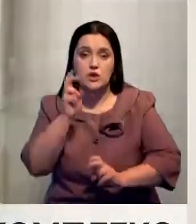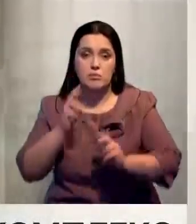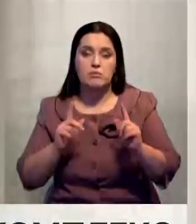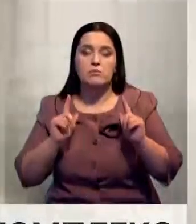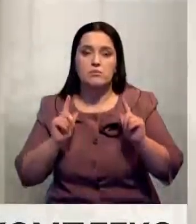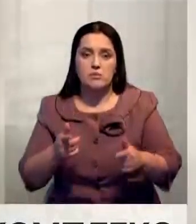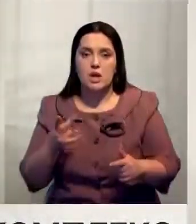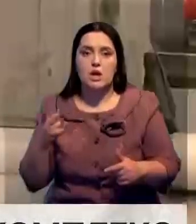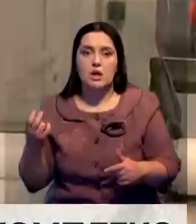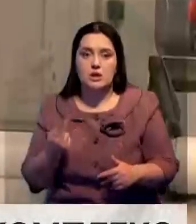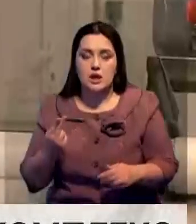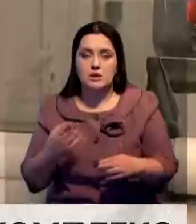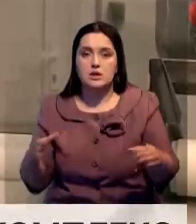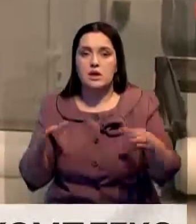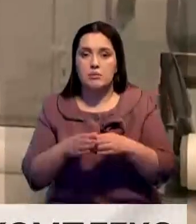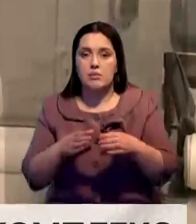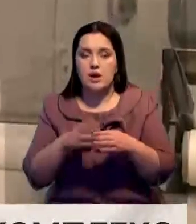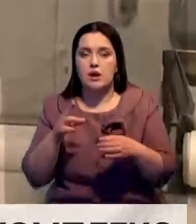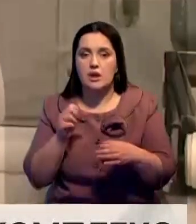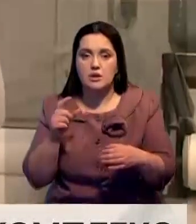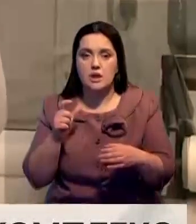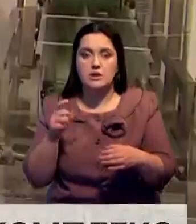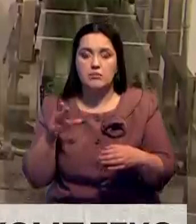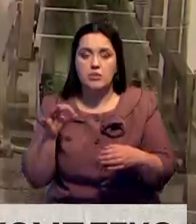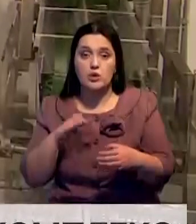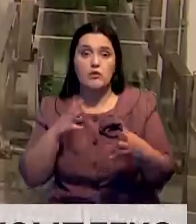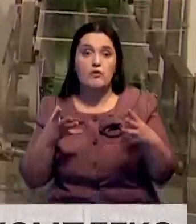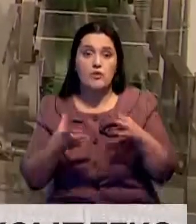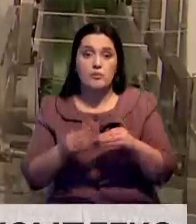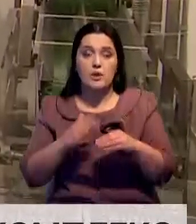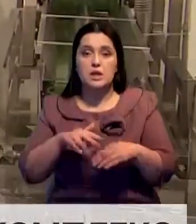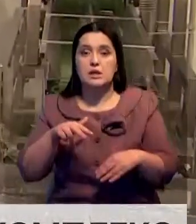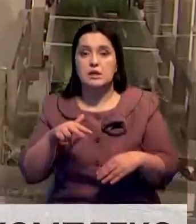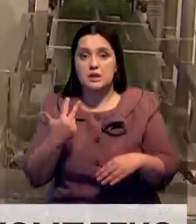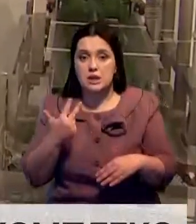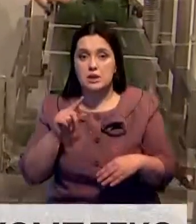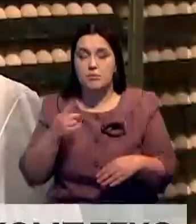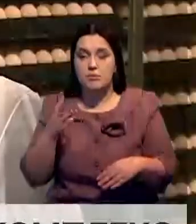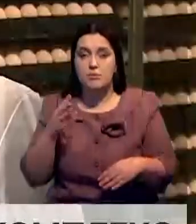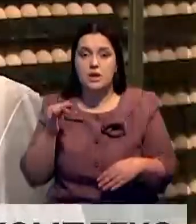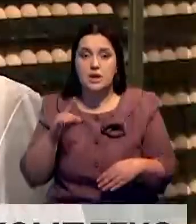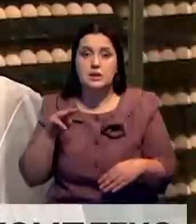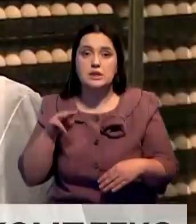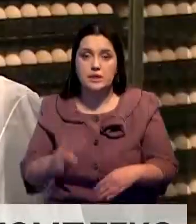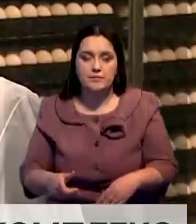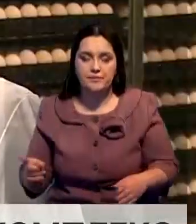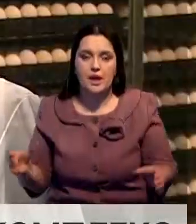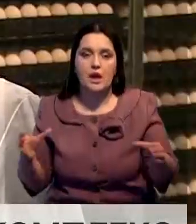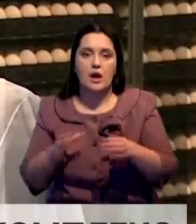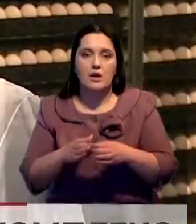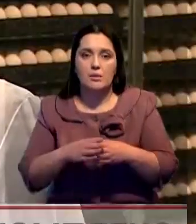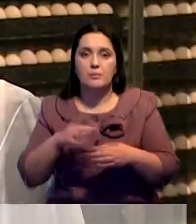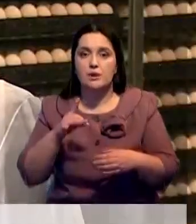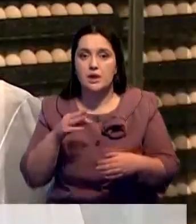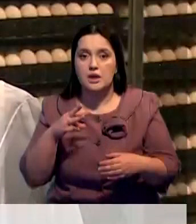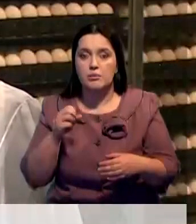поддержала национальная экспортная компания «Казахэкспорт». Сумма инвестиций составила 33,5 миллиарда тенге. Компания «Примакус» часть своей